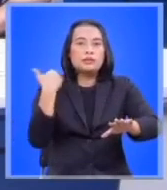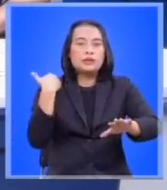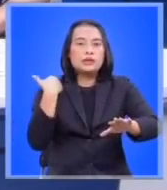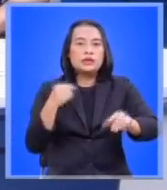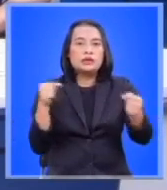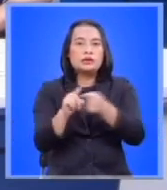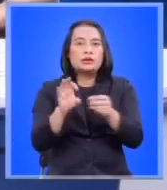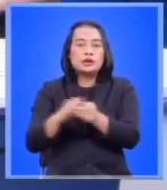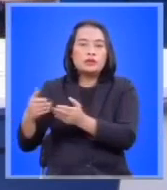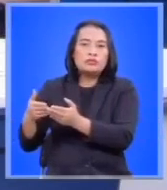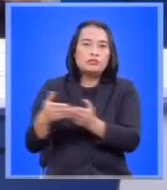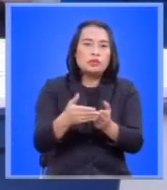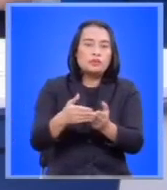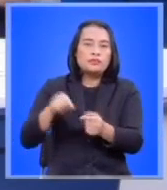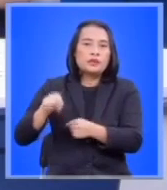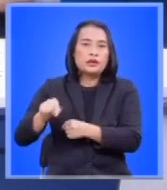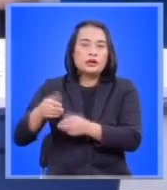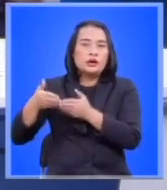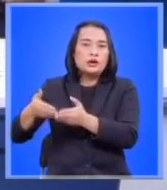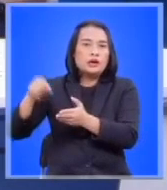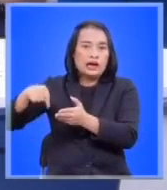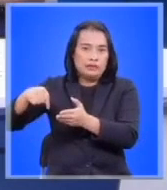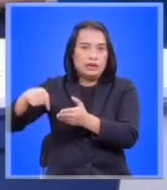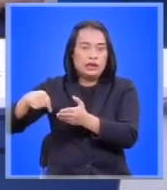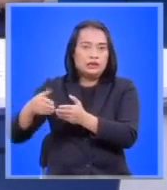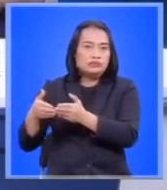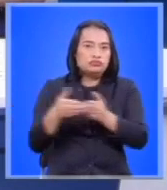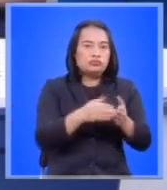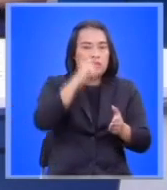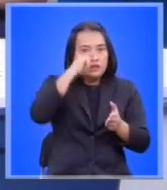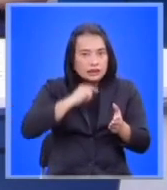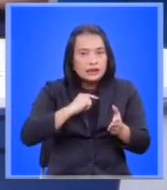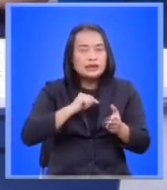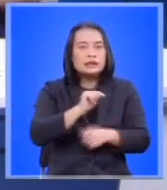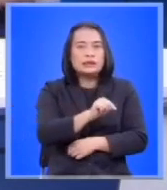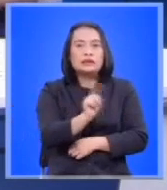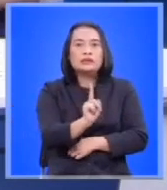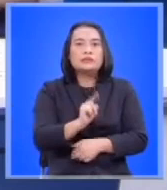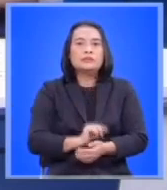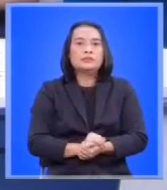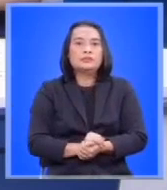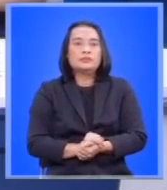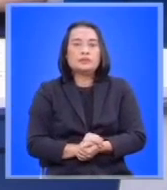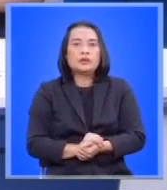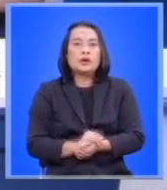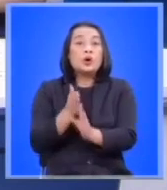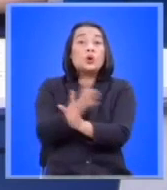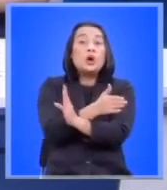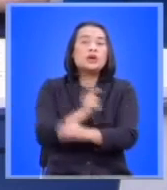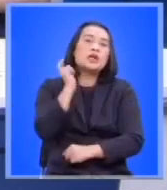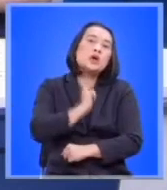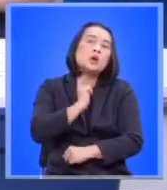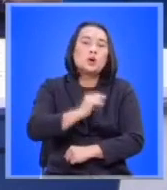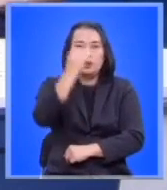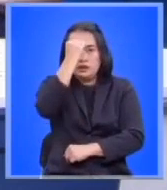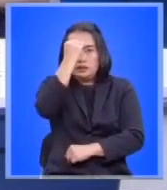การที่อนุญาตให้เรือสำราญลำนี้เนี่ยจะมาจอดเทียบท่าที่ไทยหรือเปล่าเพราะก่อนหน้านี้ทั้งฮ่องกงเองญี่ปุ่นไต้หวัน